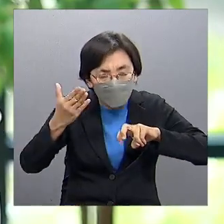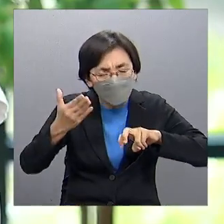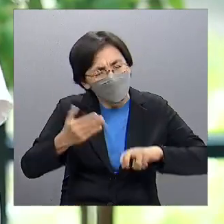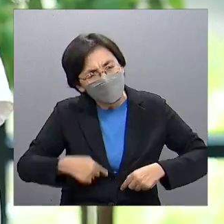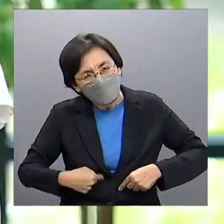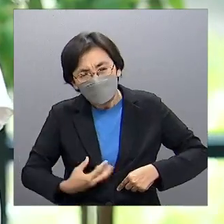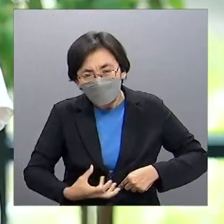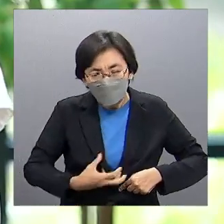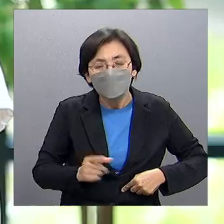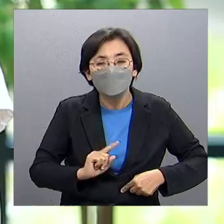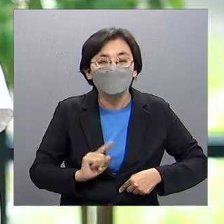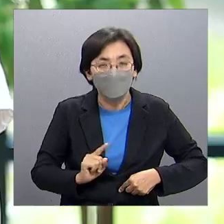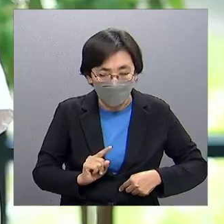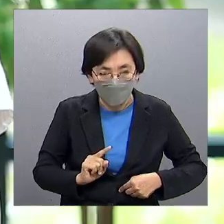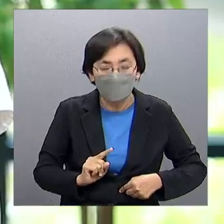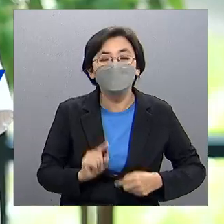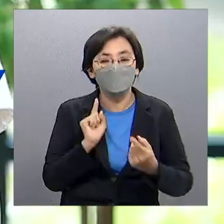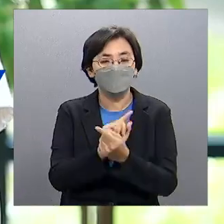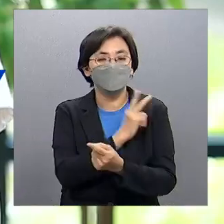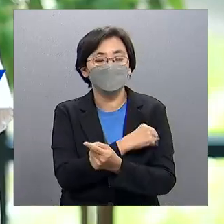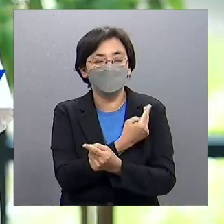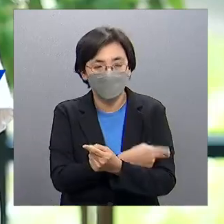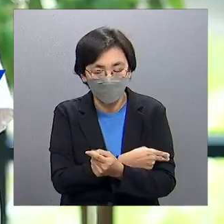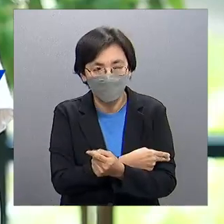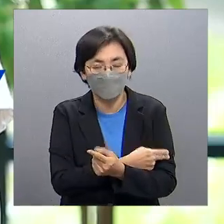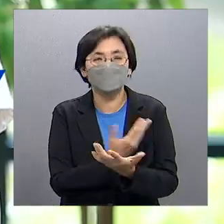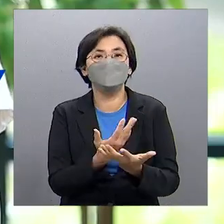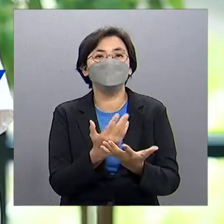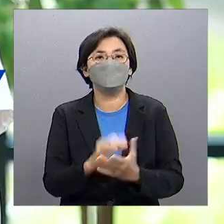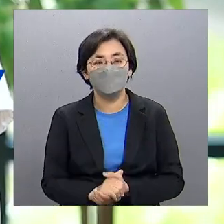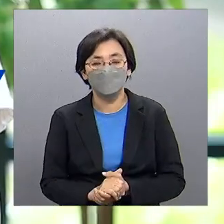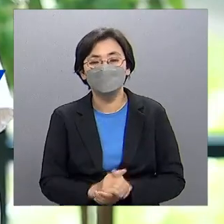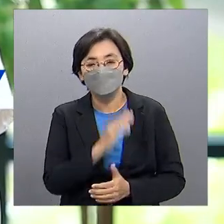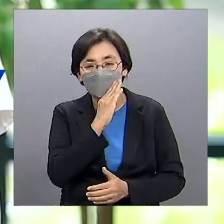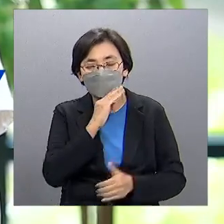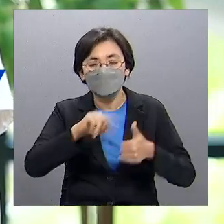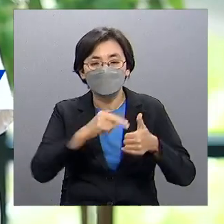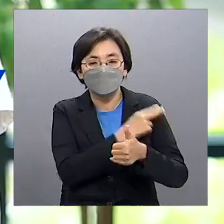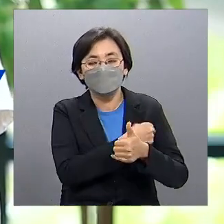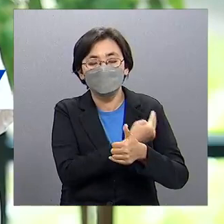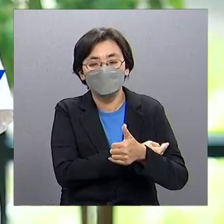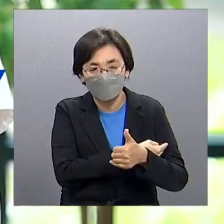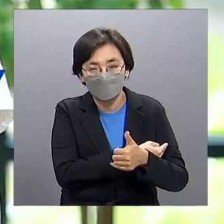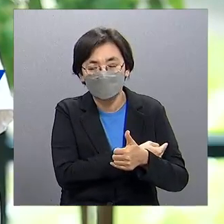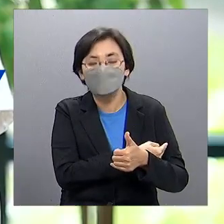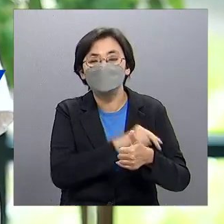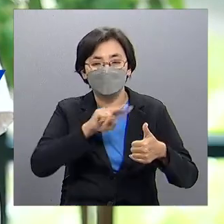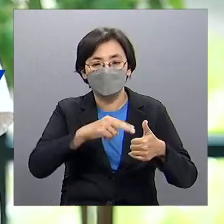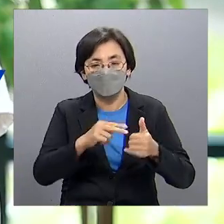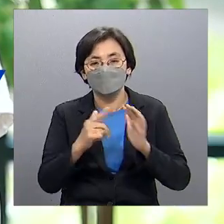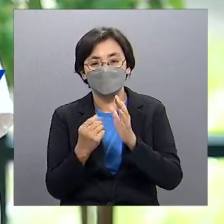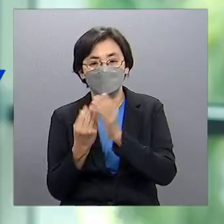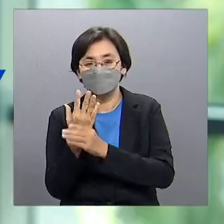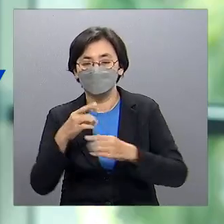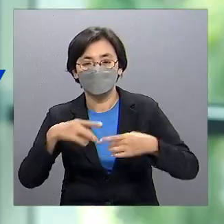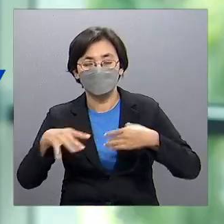ๆที่ต้องพบแพทย์แผนปัจจุบันมีการส่องกล้องหรือการรักษาที่sensitiveเพราะฉะนั้นยาสมุนไพรอาจจะไม่ตอบโจทย์แล้วจะเสียเวลาการรักษ